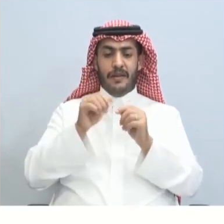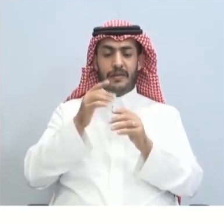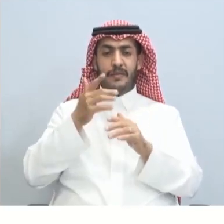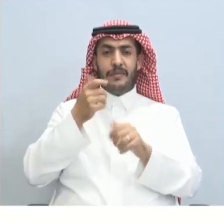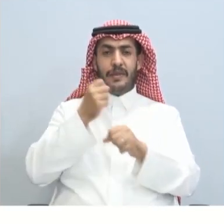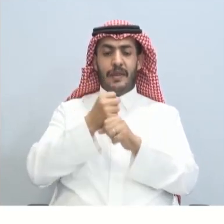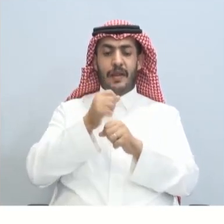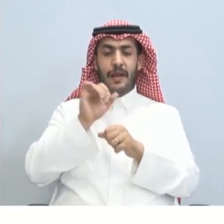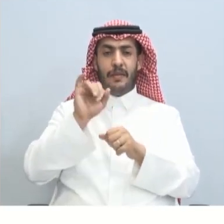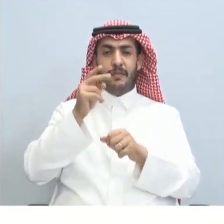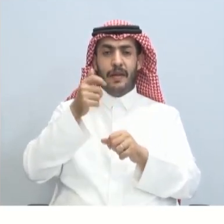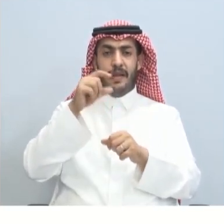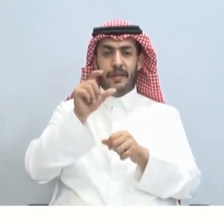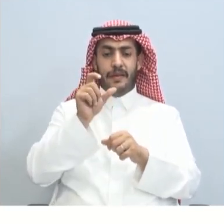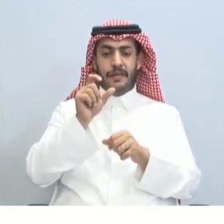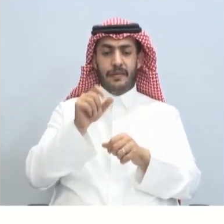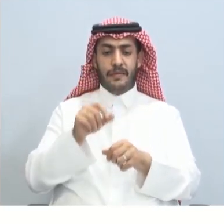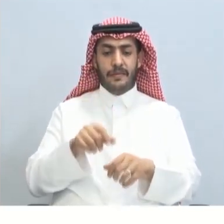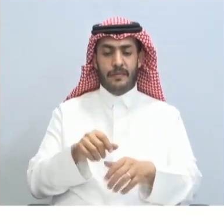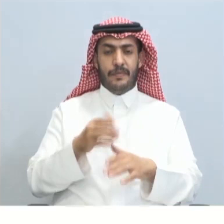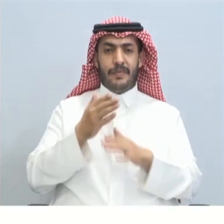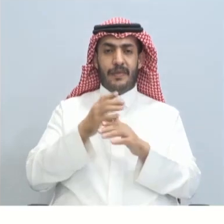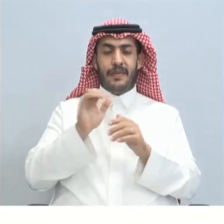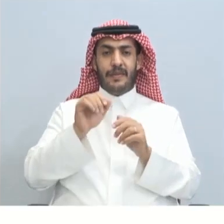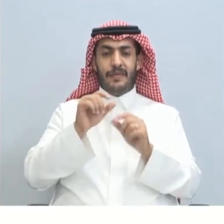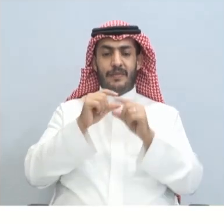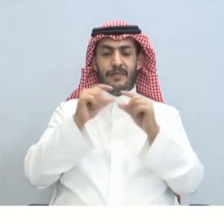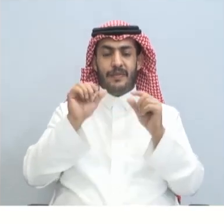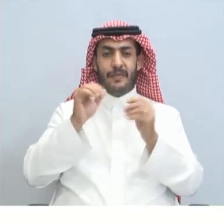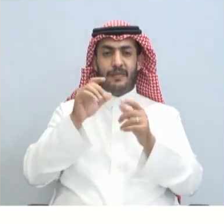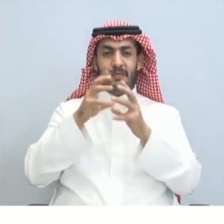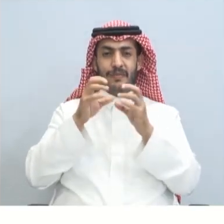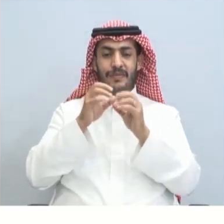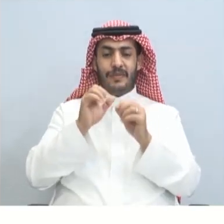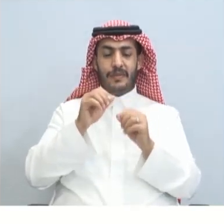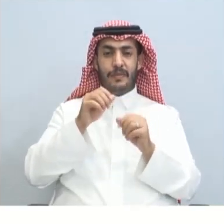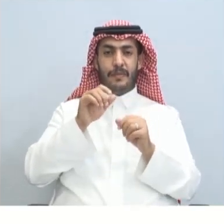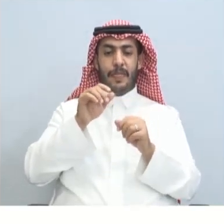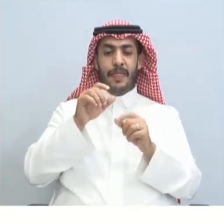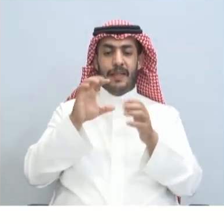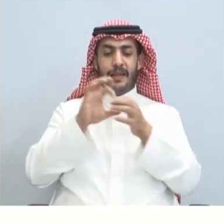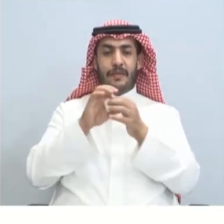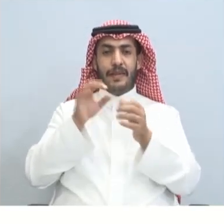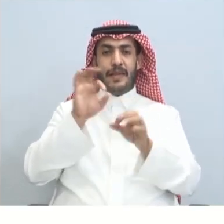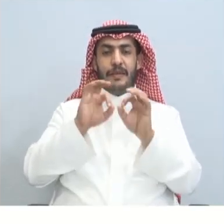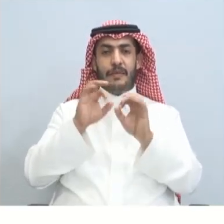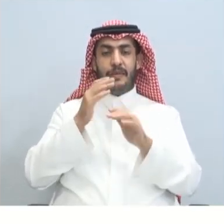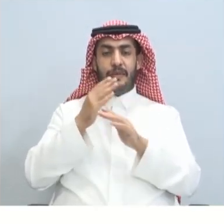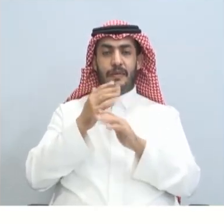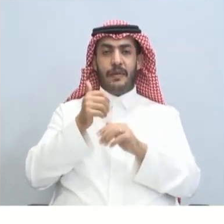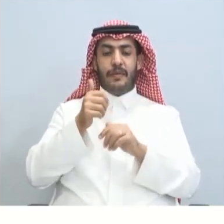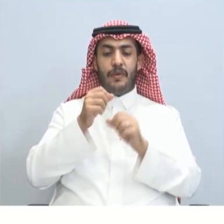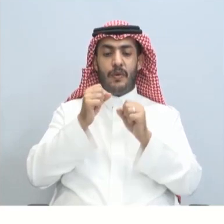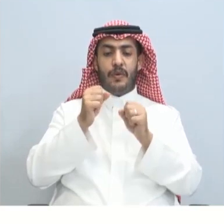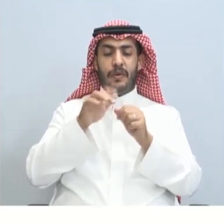كيف تستعمل المعادن لدينا هنا مراجع للمفردات رابطه كيميائيه وهي